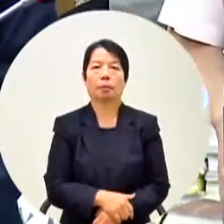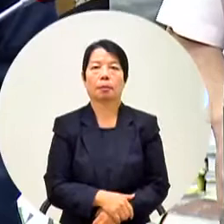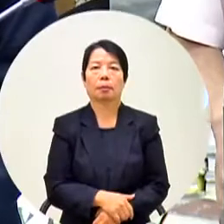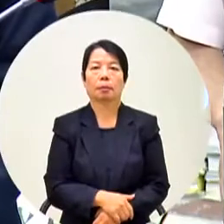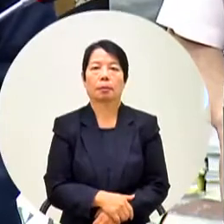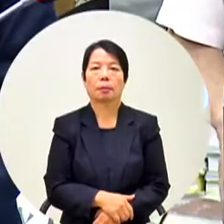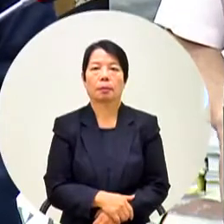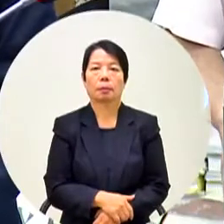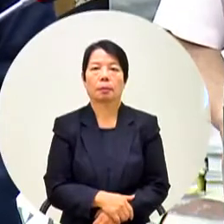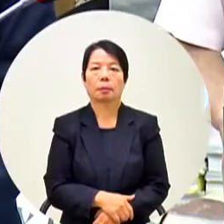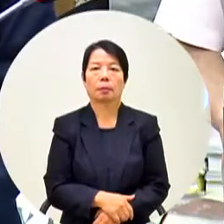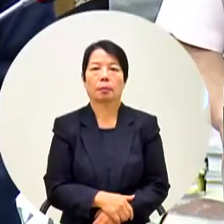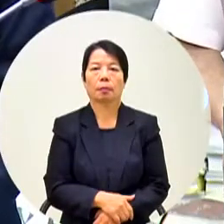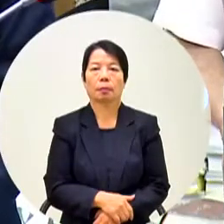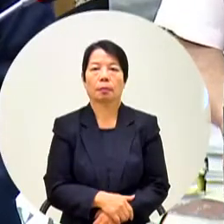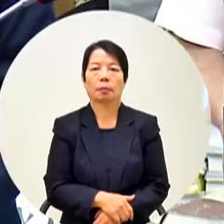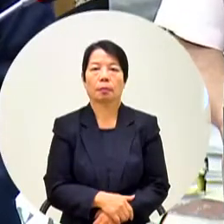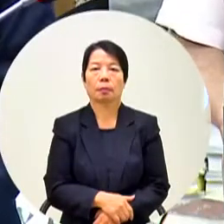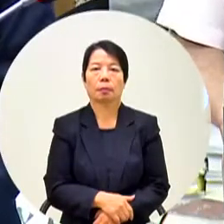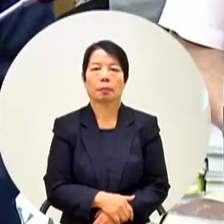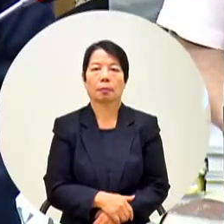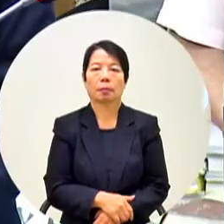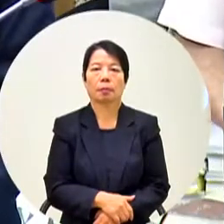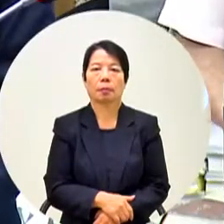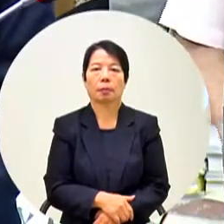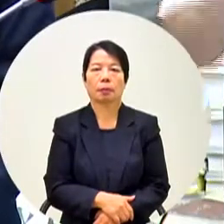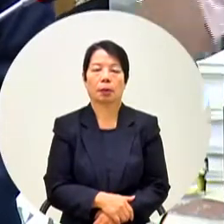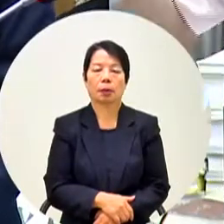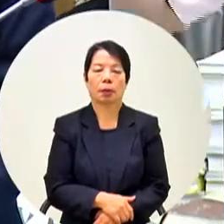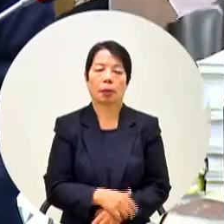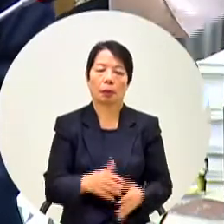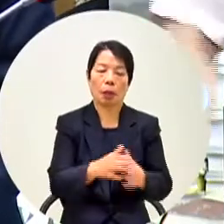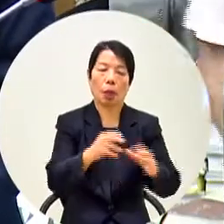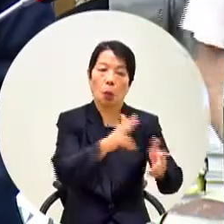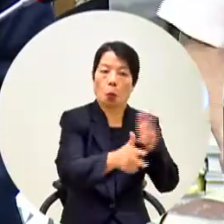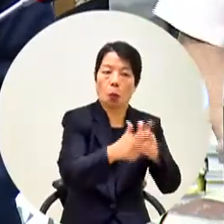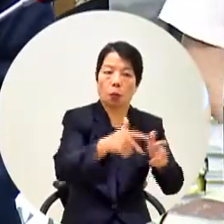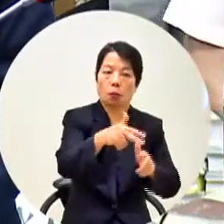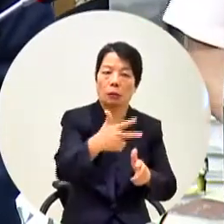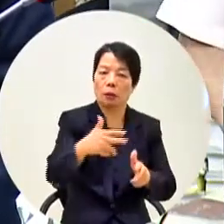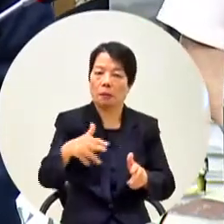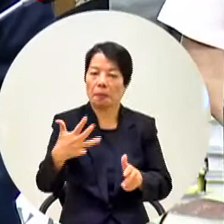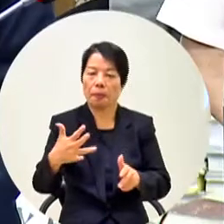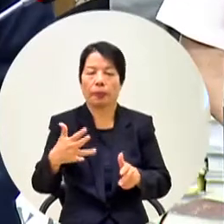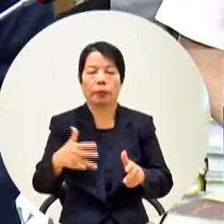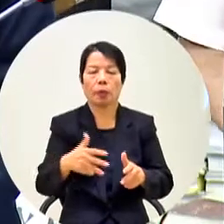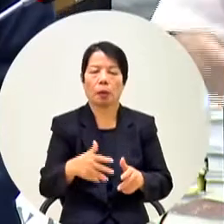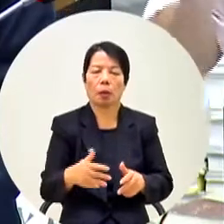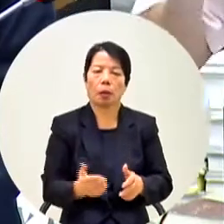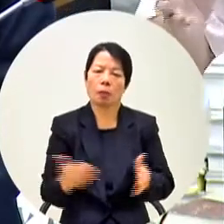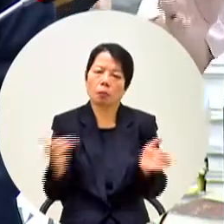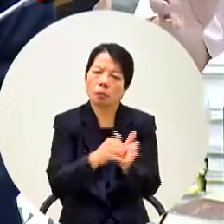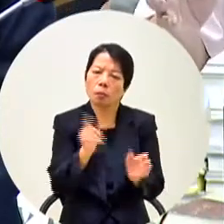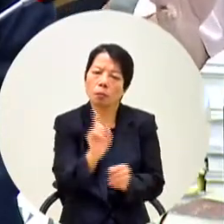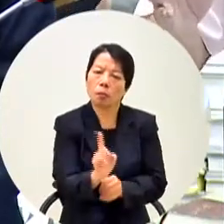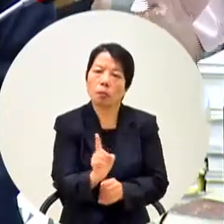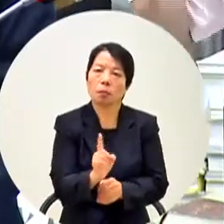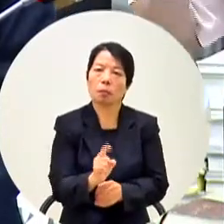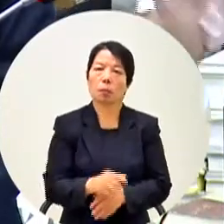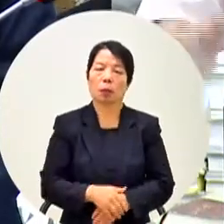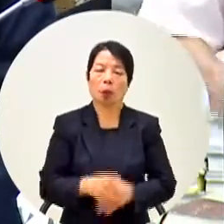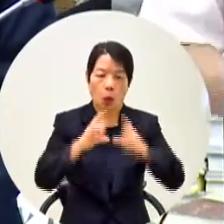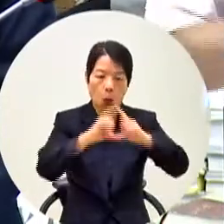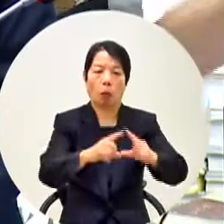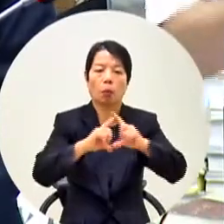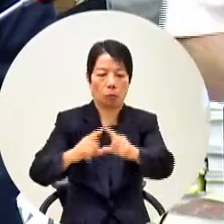呢，这七百几间到底什么问题？金融一个答复，